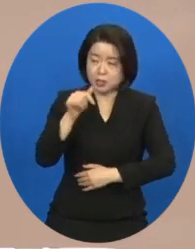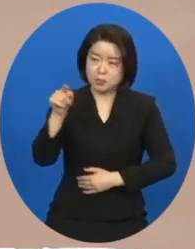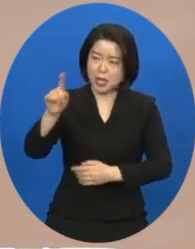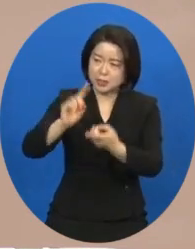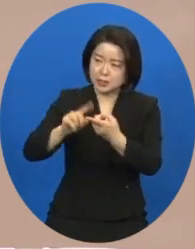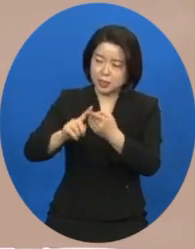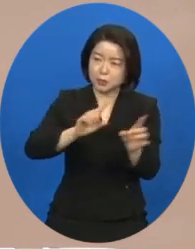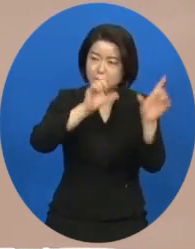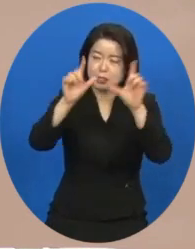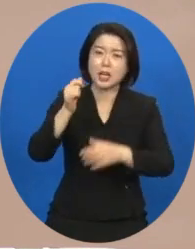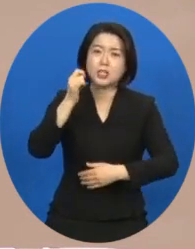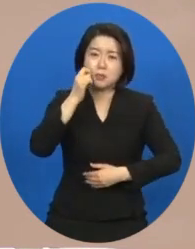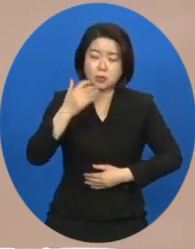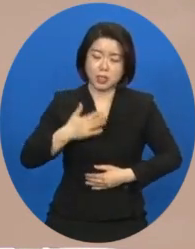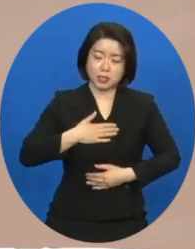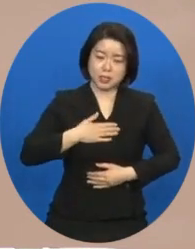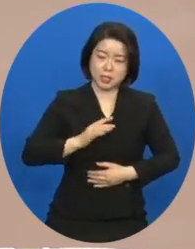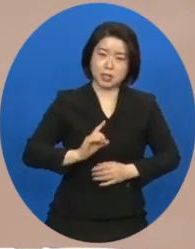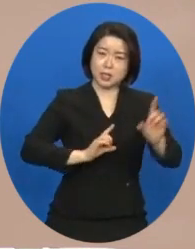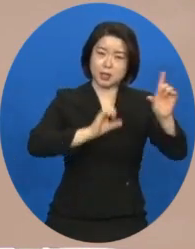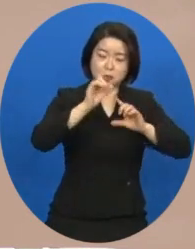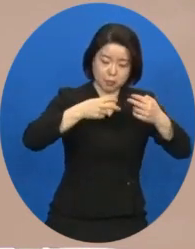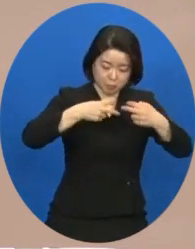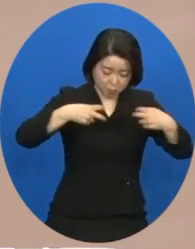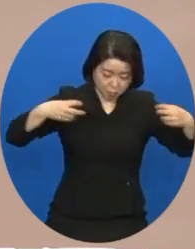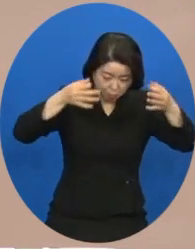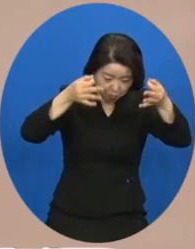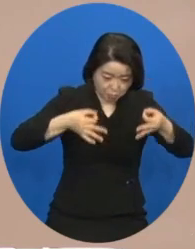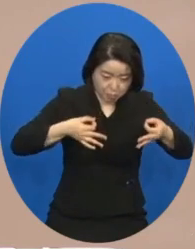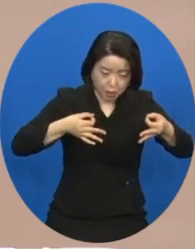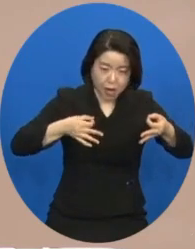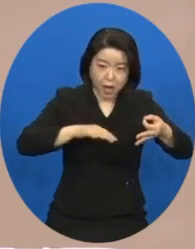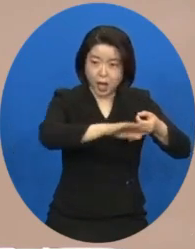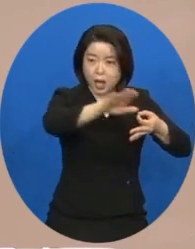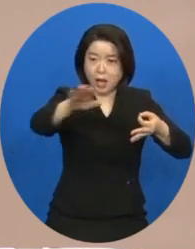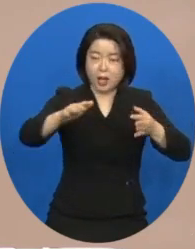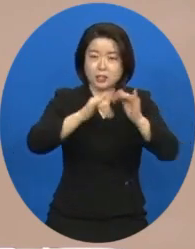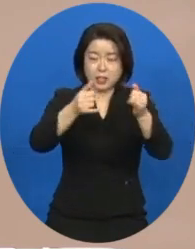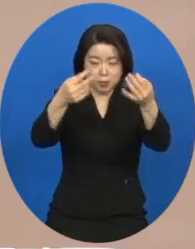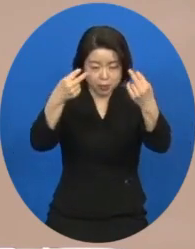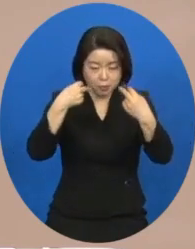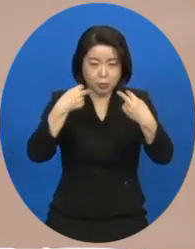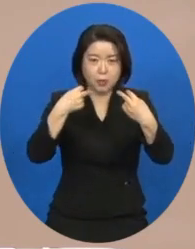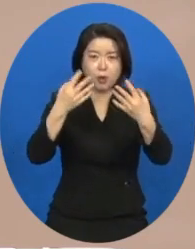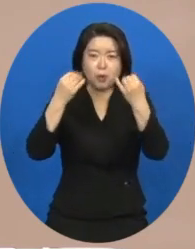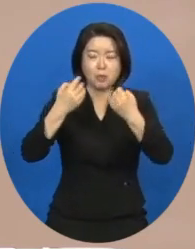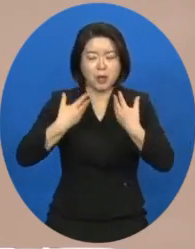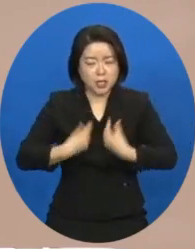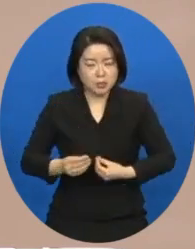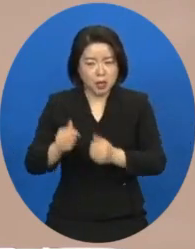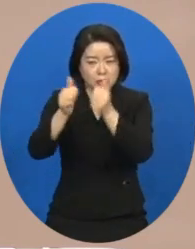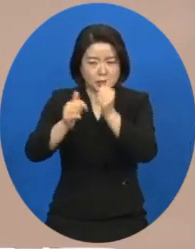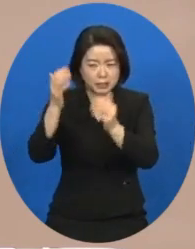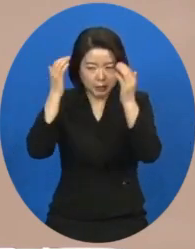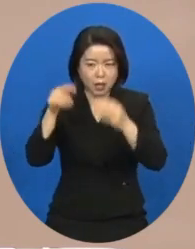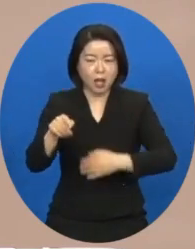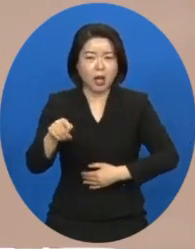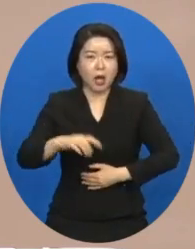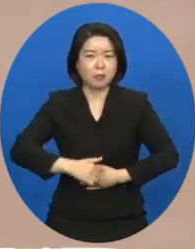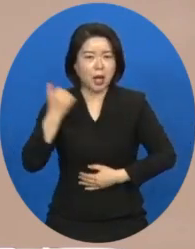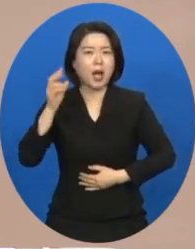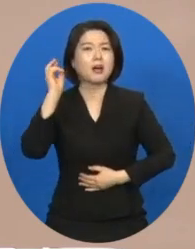못하는 그런 실상을 교인들이 알게 되면 얼마나 실망하고 시험 들고